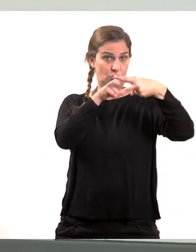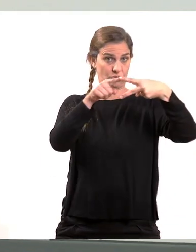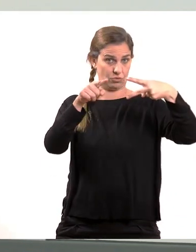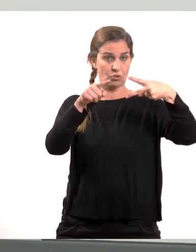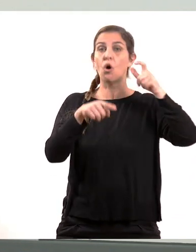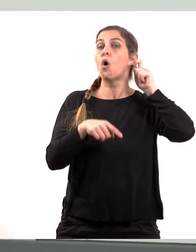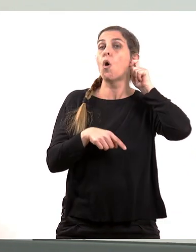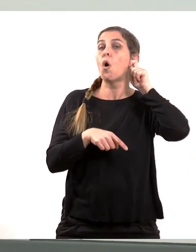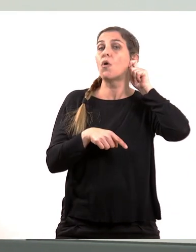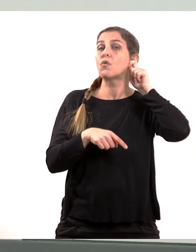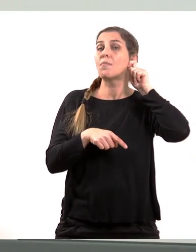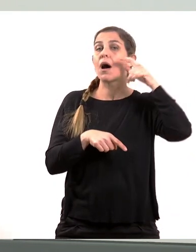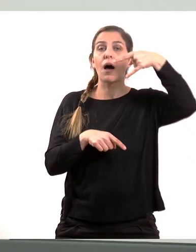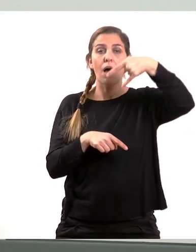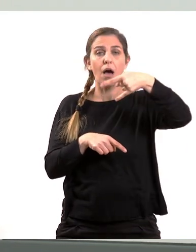ο προσθεταίος.